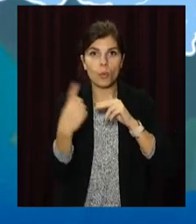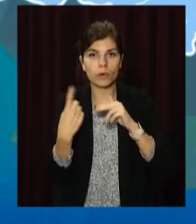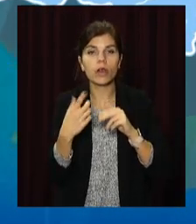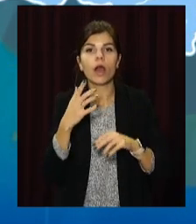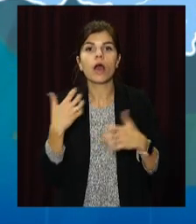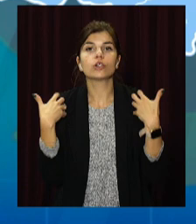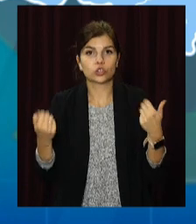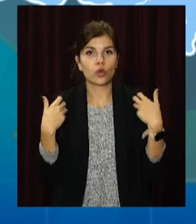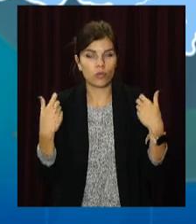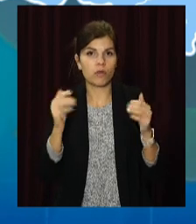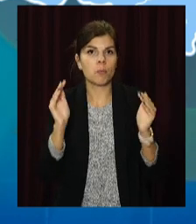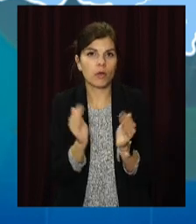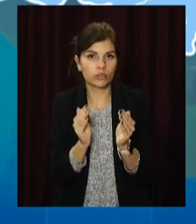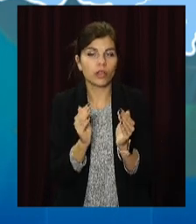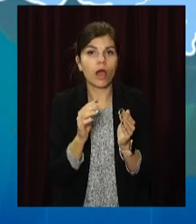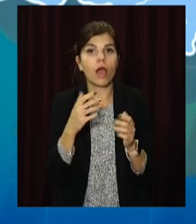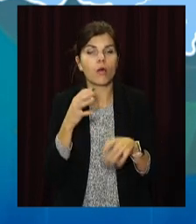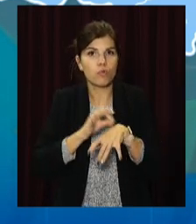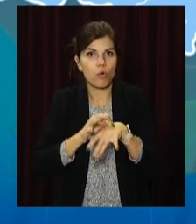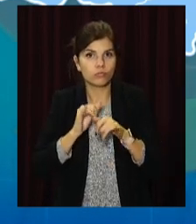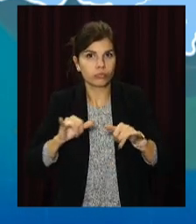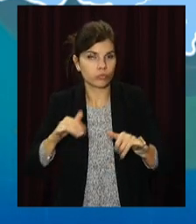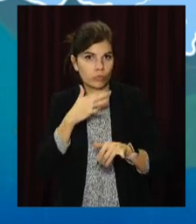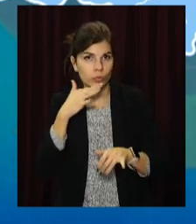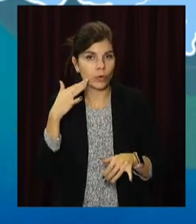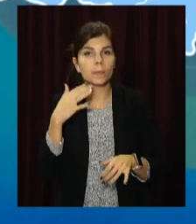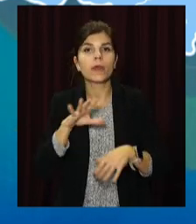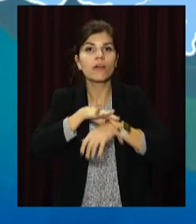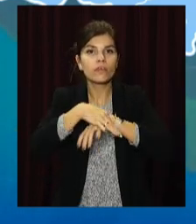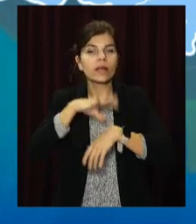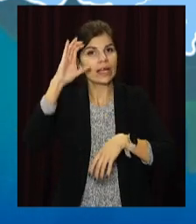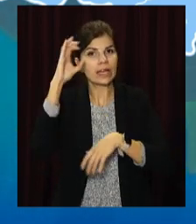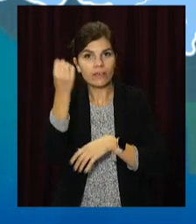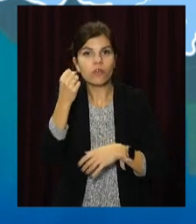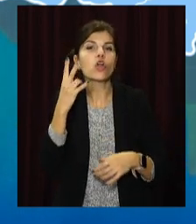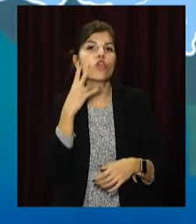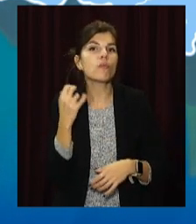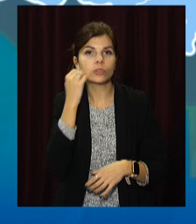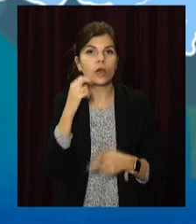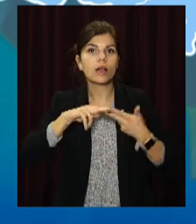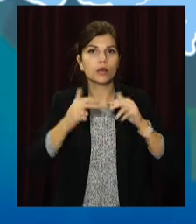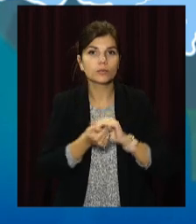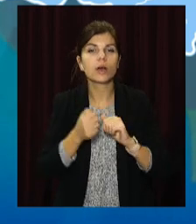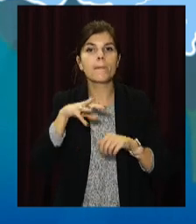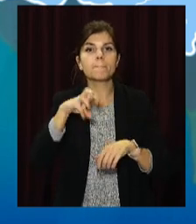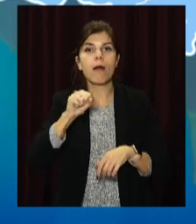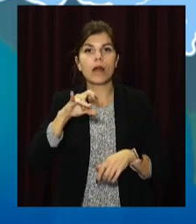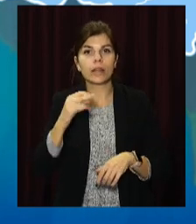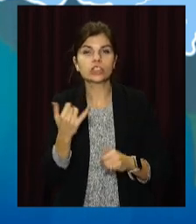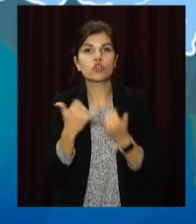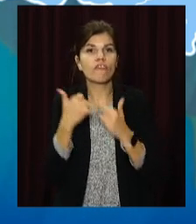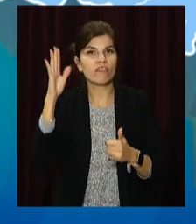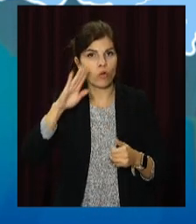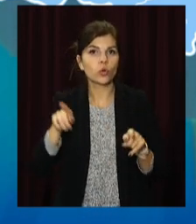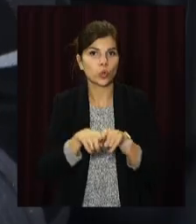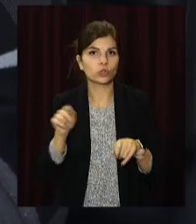втричі менше. Негативну динаміку продовжують фіксувати у Дніпрі, Павлограді, Кривому Розі, Новомосковську, Кам'янському, Марганці та Жовтих